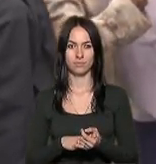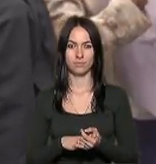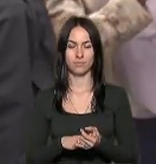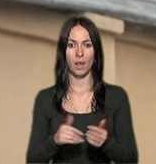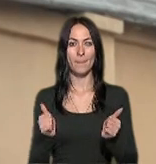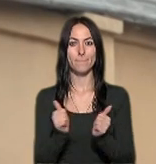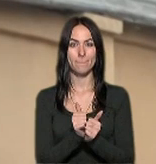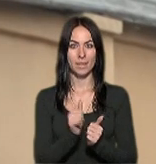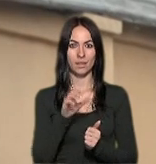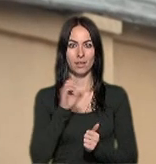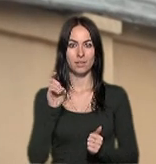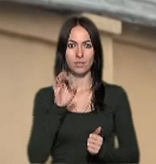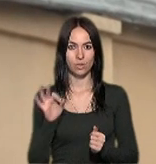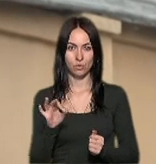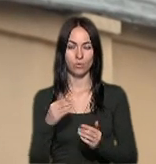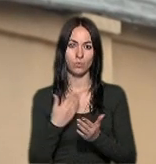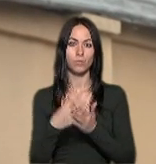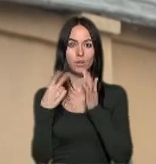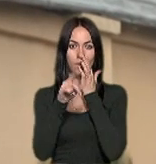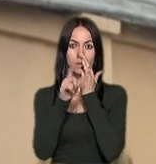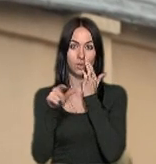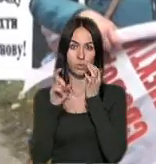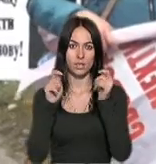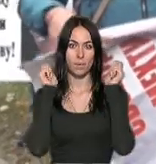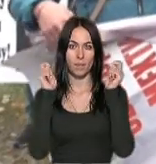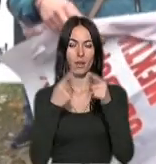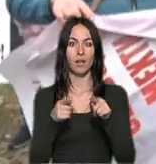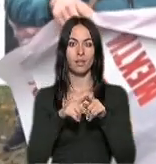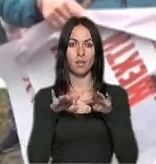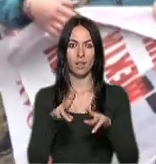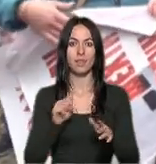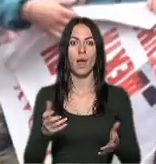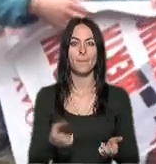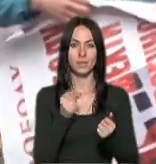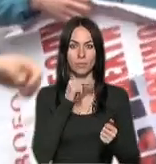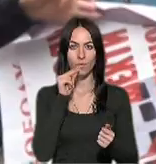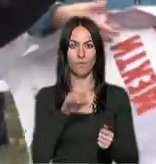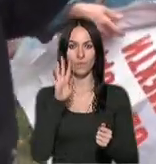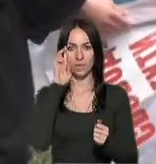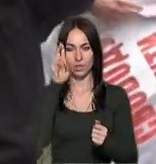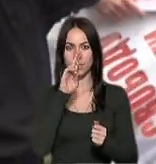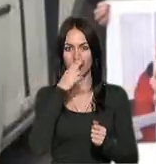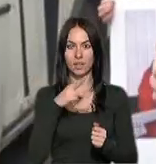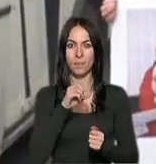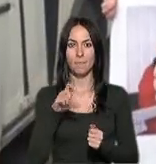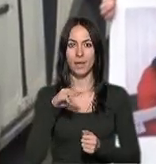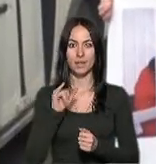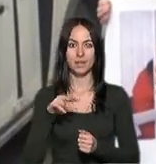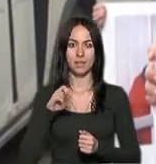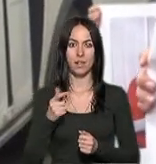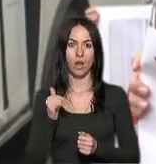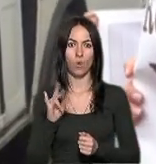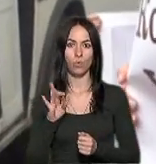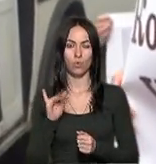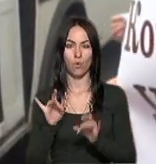Біля слідчого ізолятора – за два десятки людей із плакатами. Це акція на підтримку обвинуваченого у держзраді Мехті Логунова, каже пікетувальниця